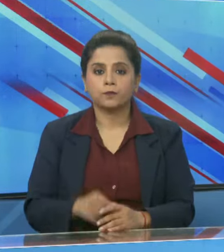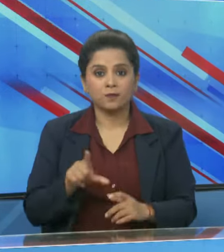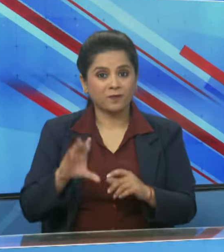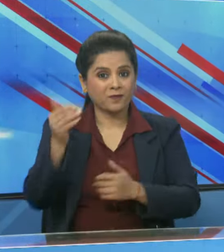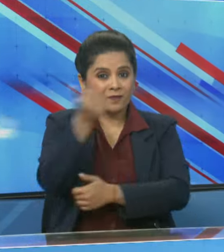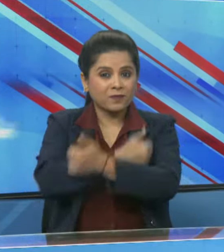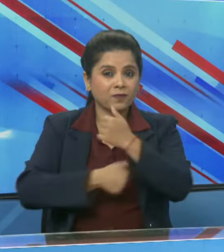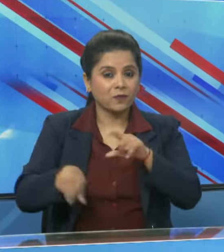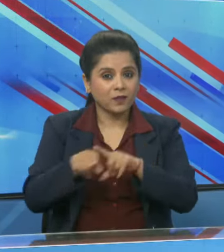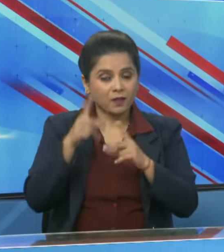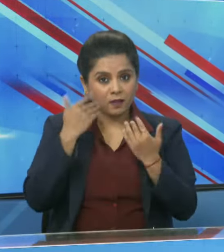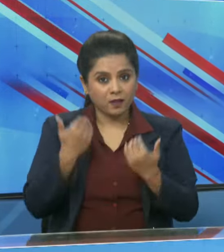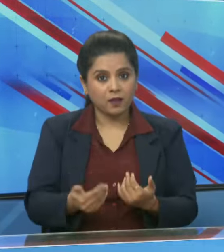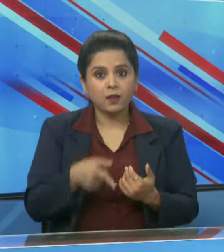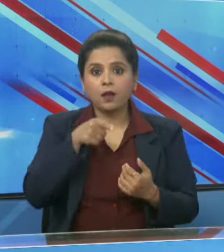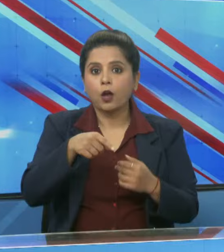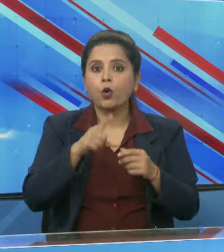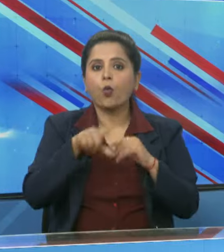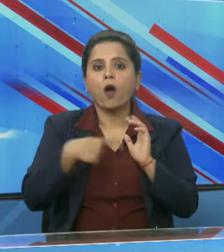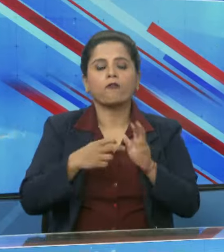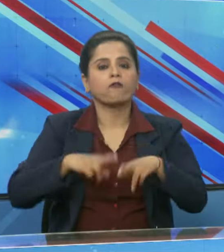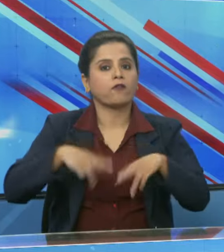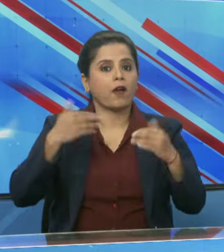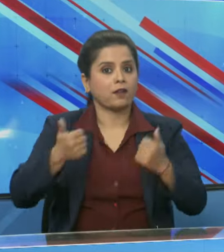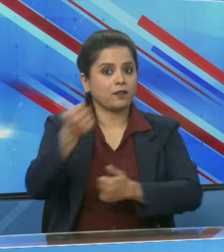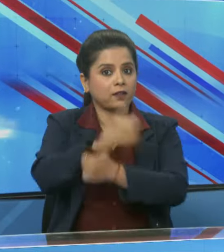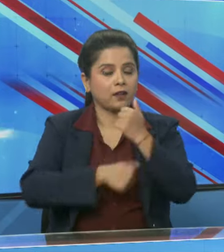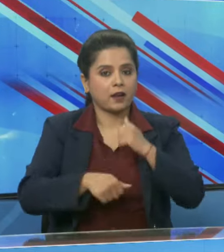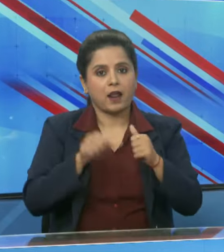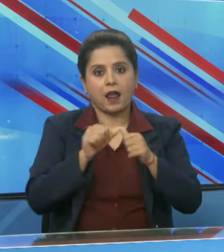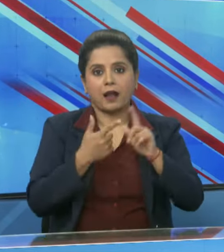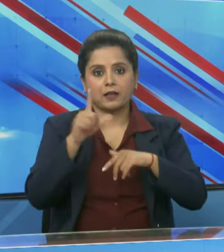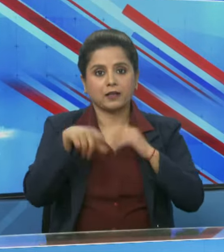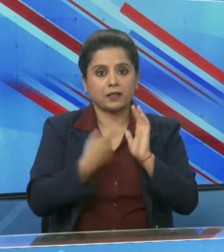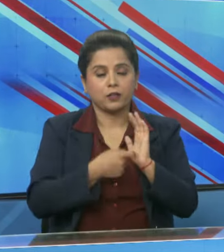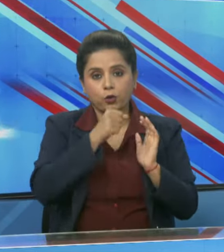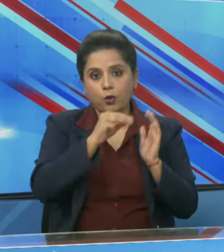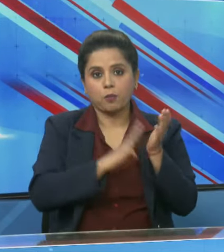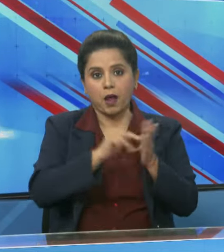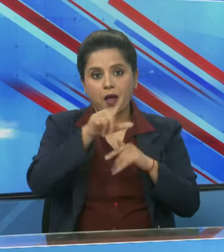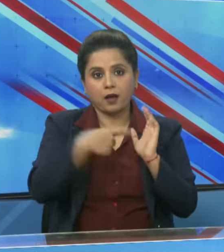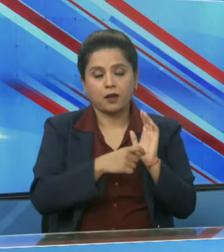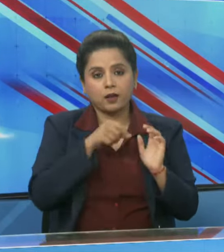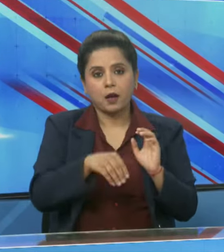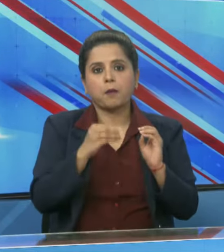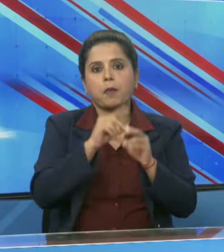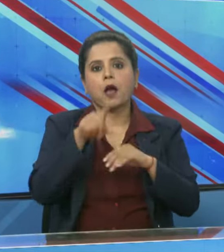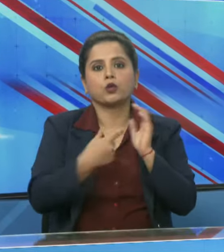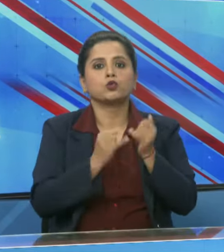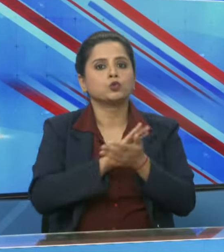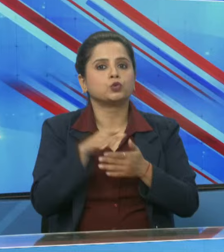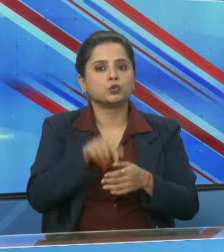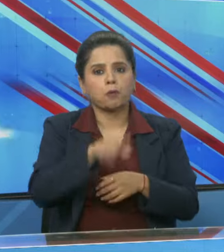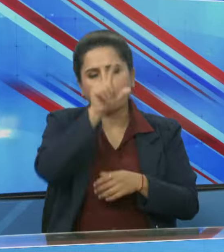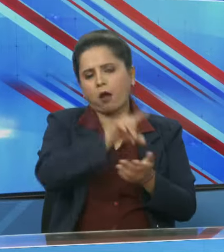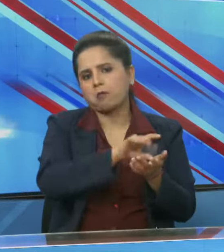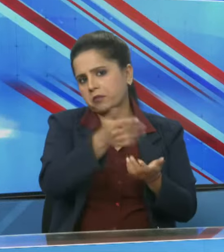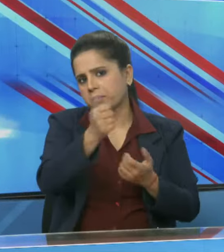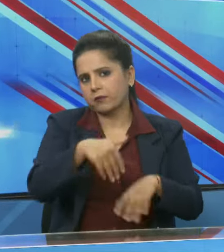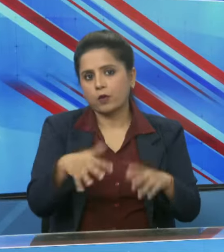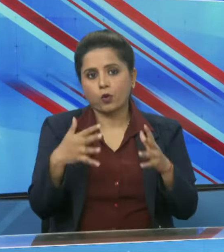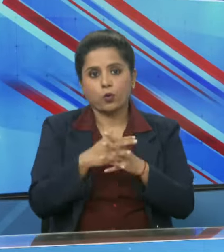चैंपियंस लीग में ही खेले गए एक अन्य क्वार्टर फाइनल मुकाबले में एटलेटिको मैड्रिको ने बोरुशिया डॉर्टमंड को हरा दिया। बुधवार की